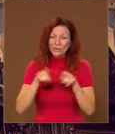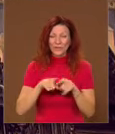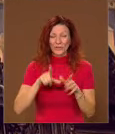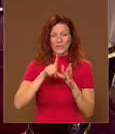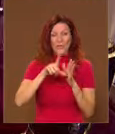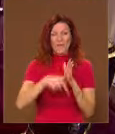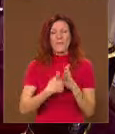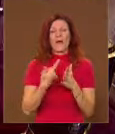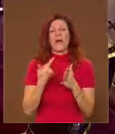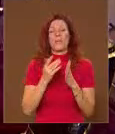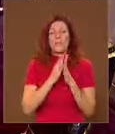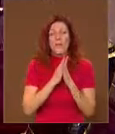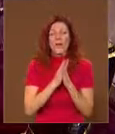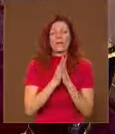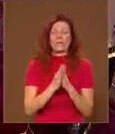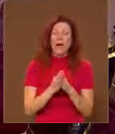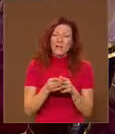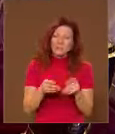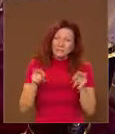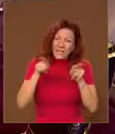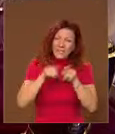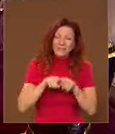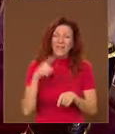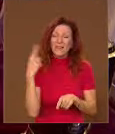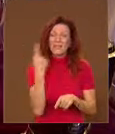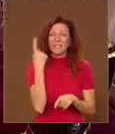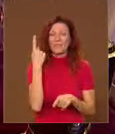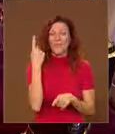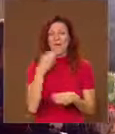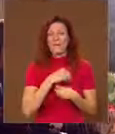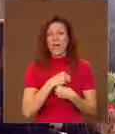единство в вярата и в Божието царство.